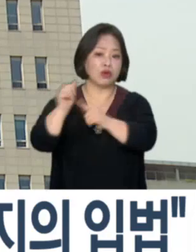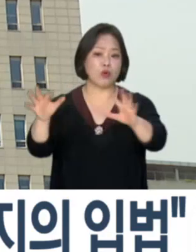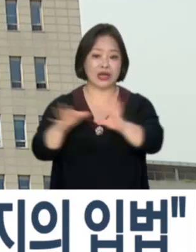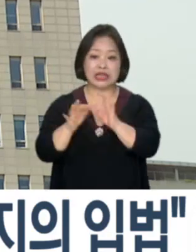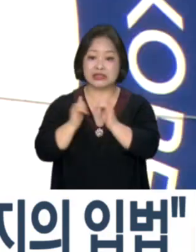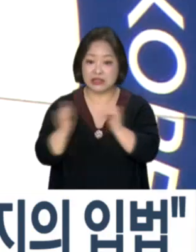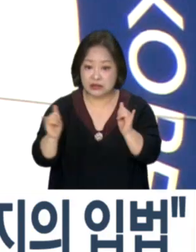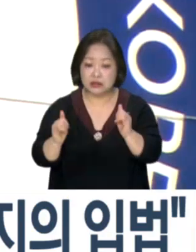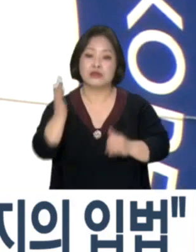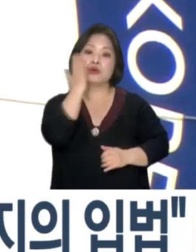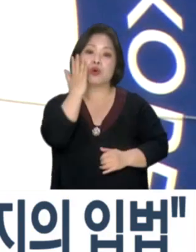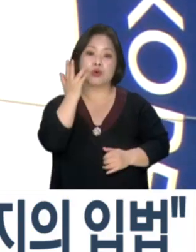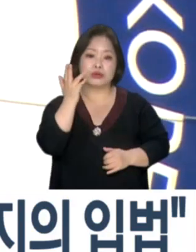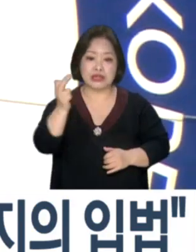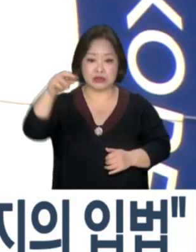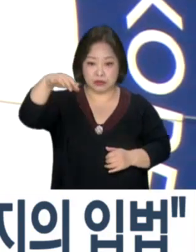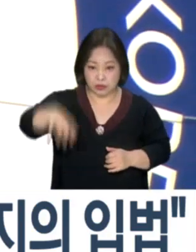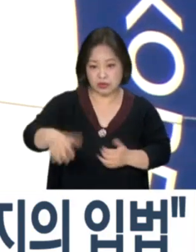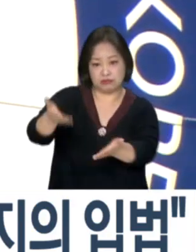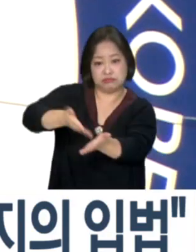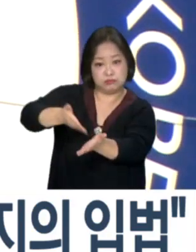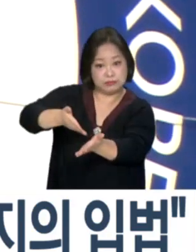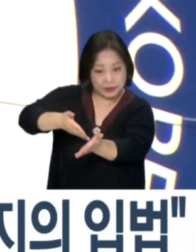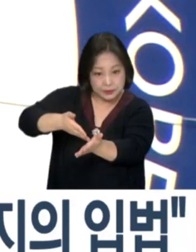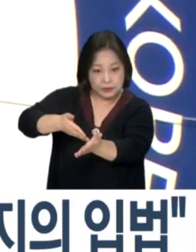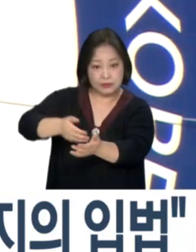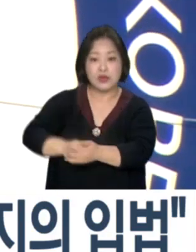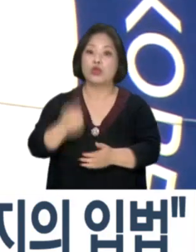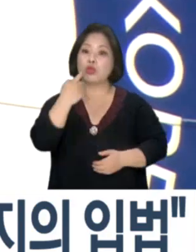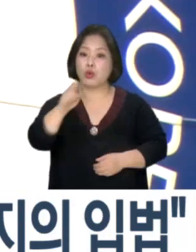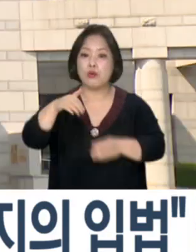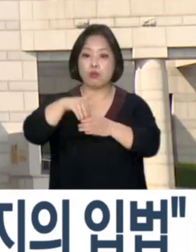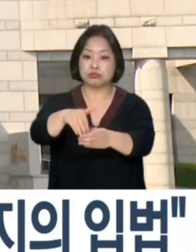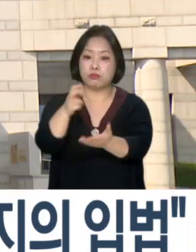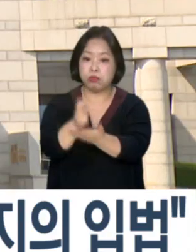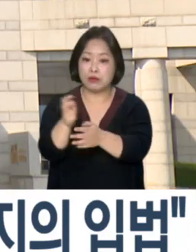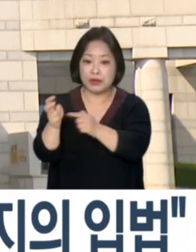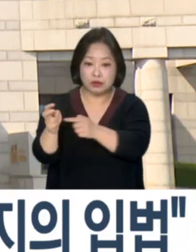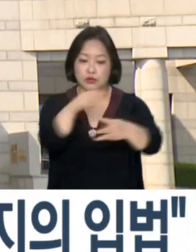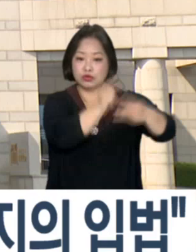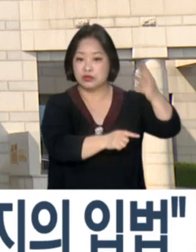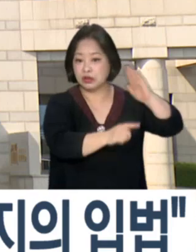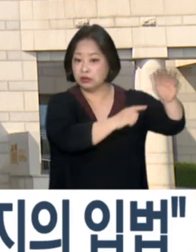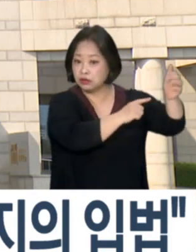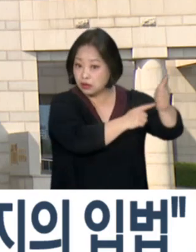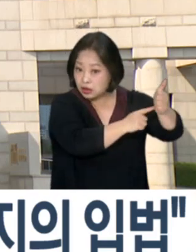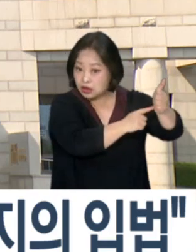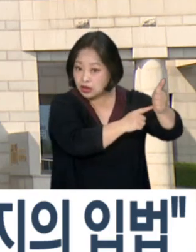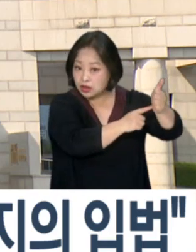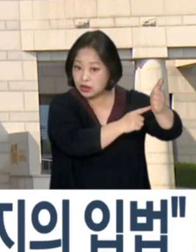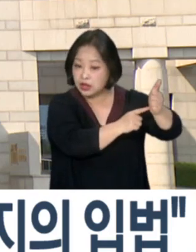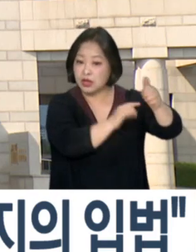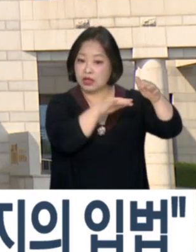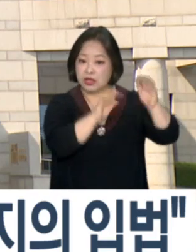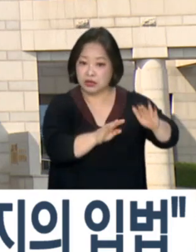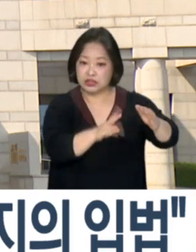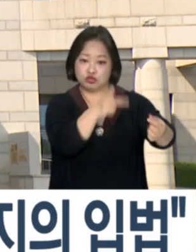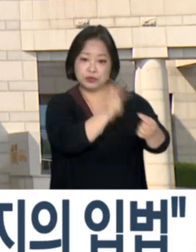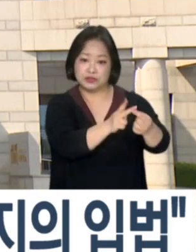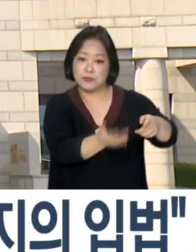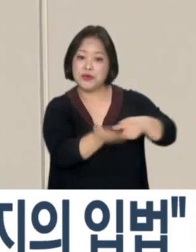관계자는 오늘 용산 대통령실에서 기자들과 만나 노란봉투법은 윤석열 대통령이 앞서 제2 요구권을